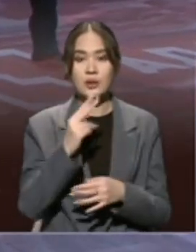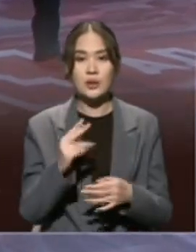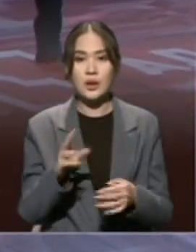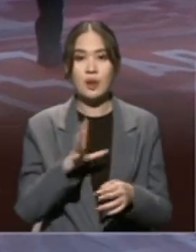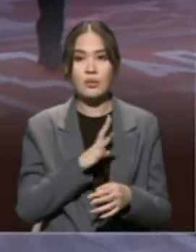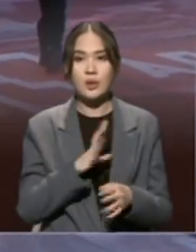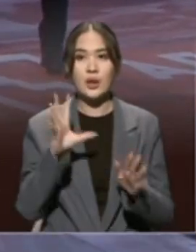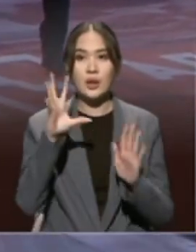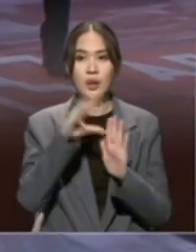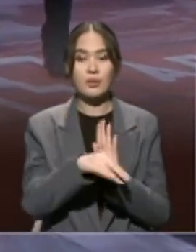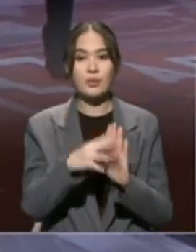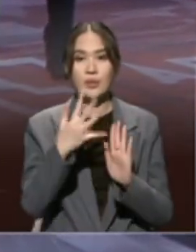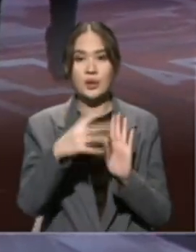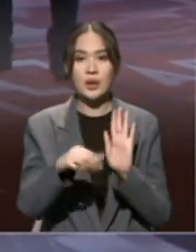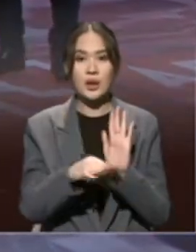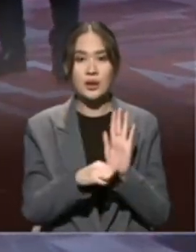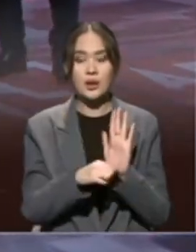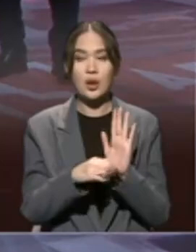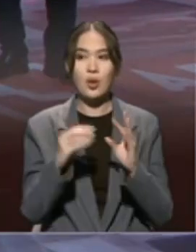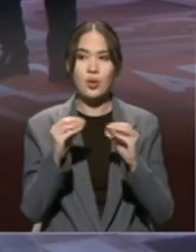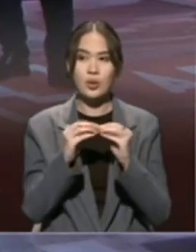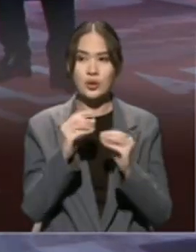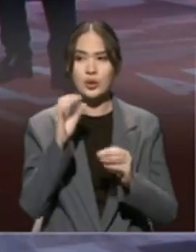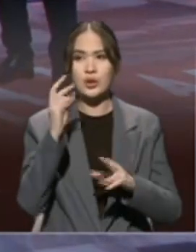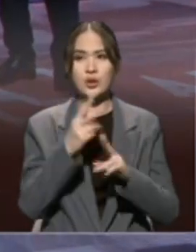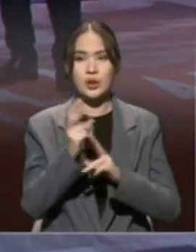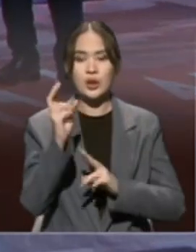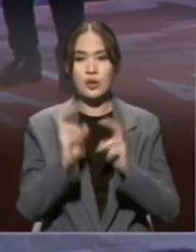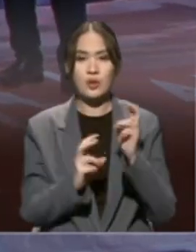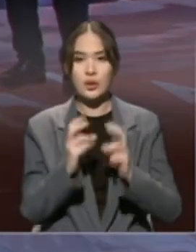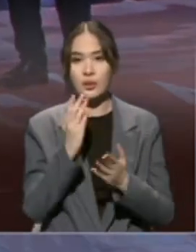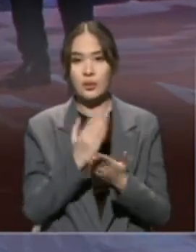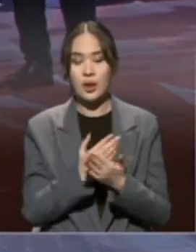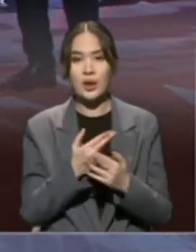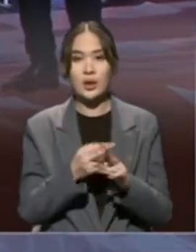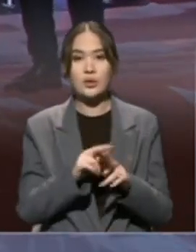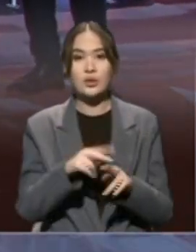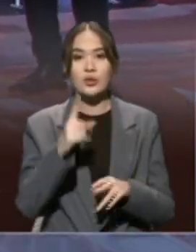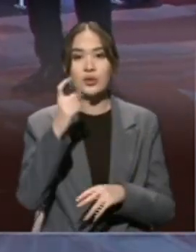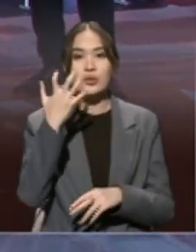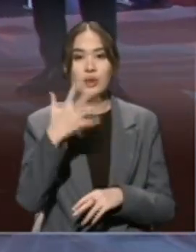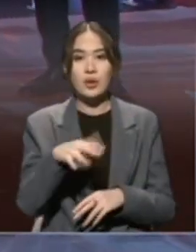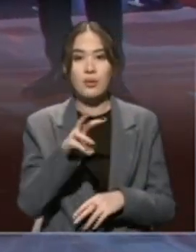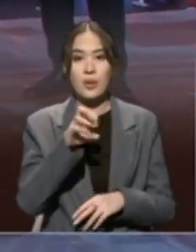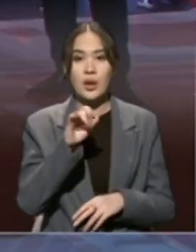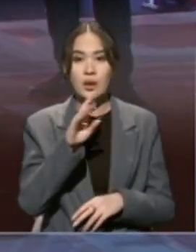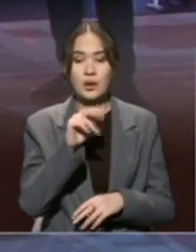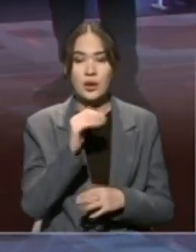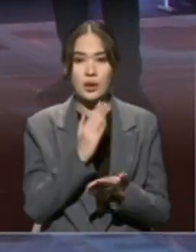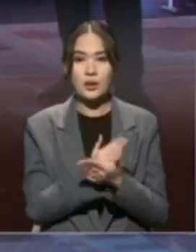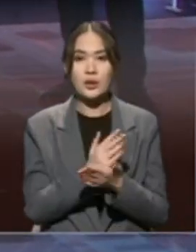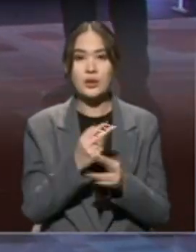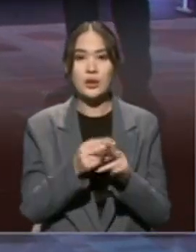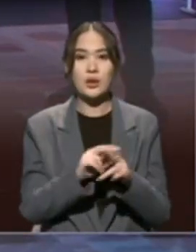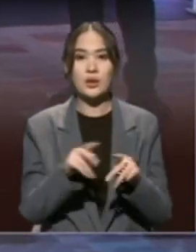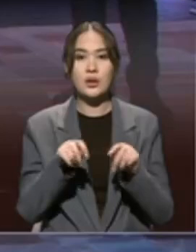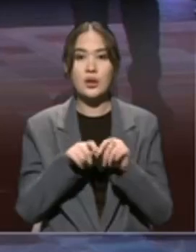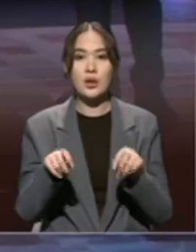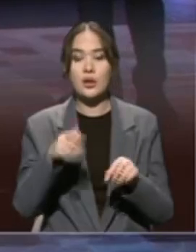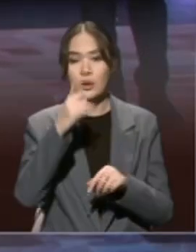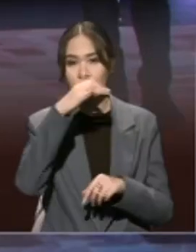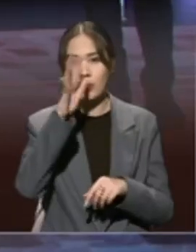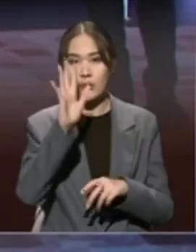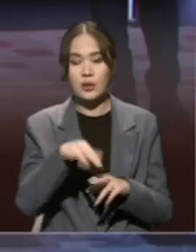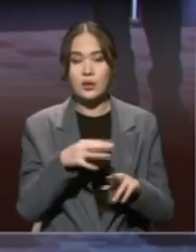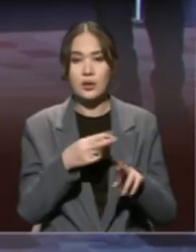өндіреді. 5-6 10 шақты завод бар. Бірақ енді бізде 150 деген марка бар, соны шығара алмайды. Біз